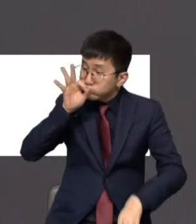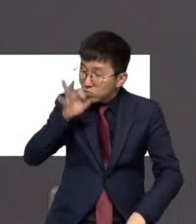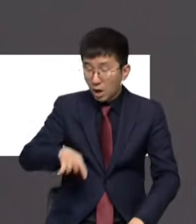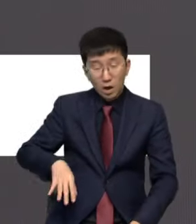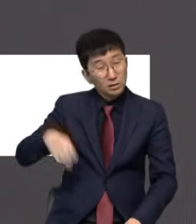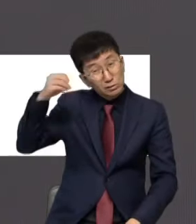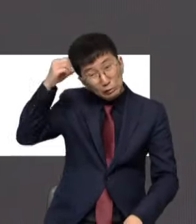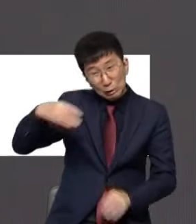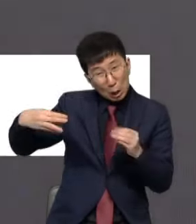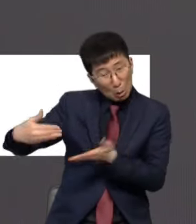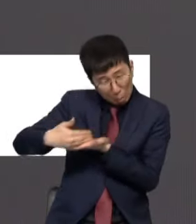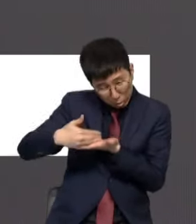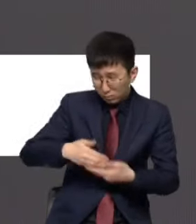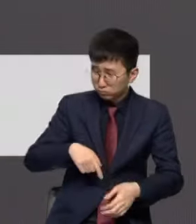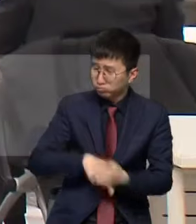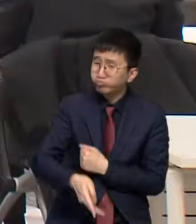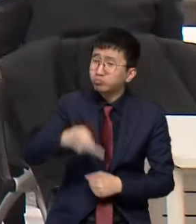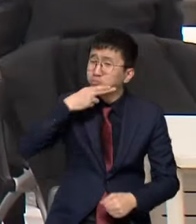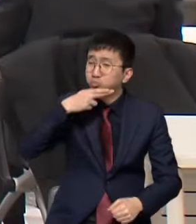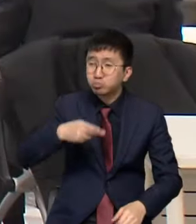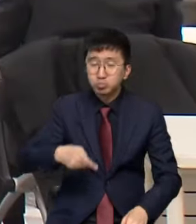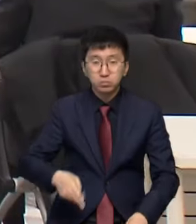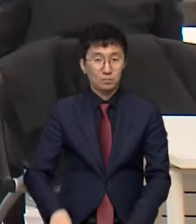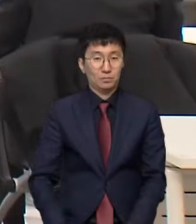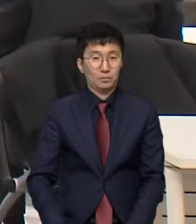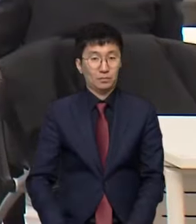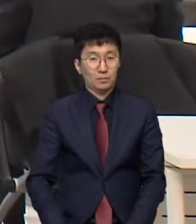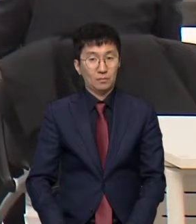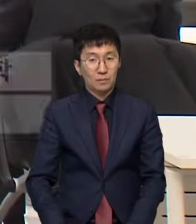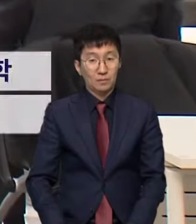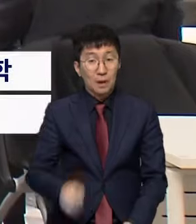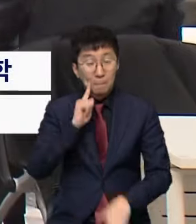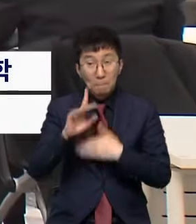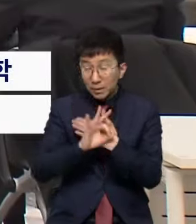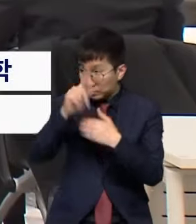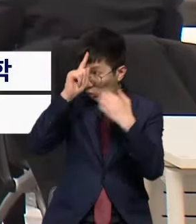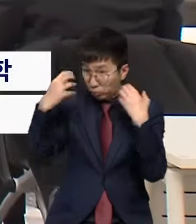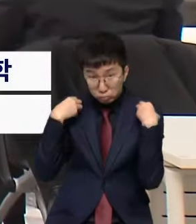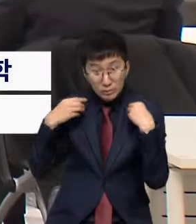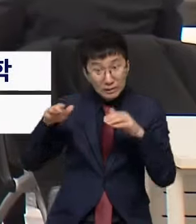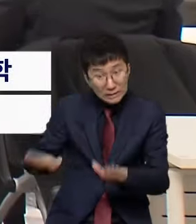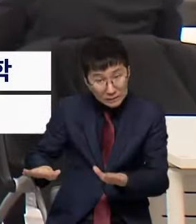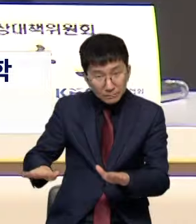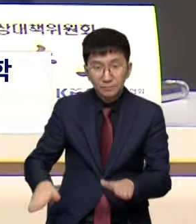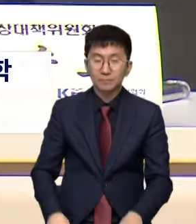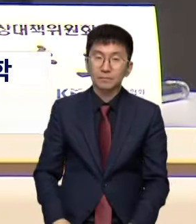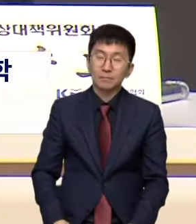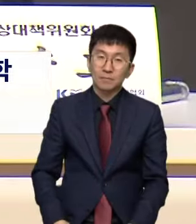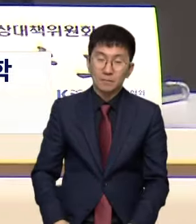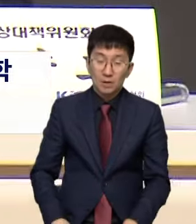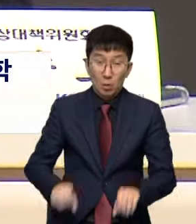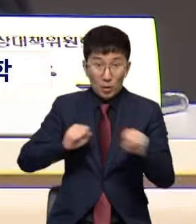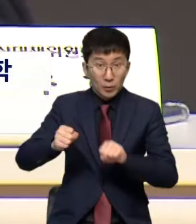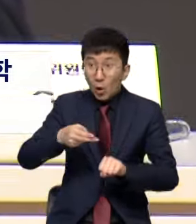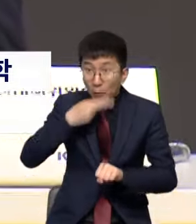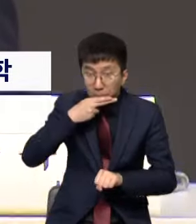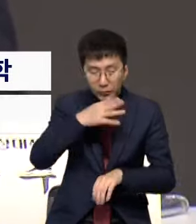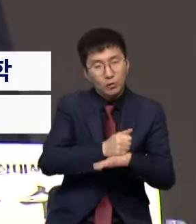말하면 응할 사람이 있겠습니까? 지금 기회를 놓치면 세계 최고로 자부하던 의료 시스템을 잃게 될